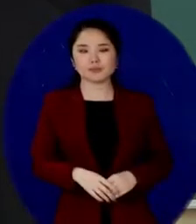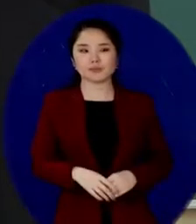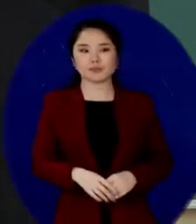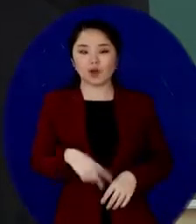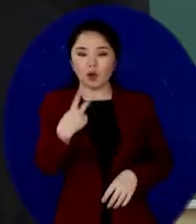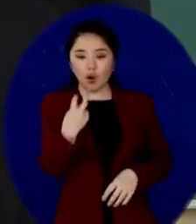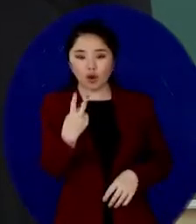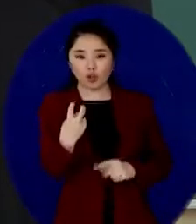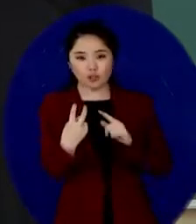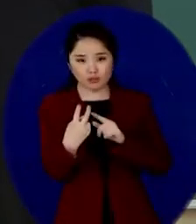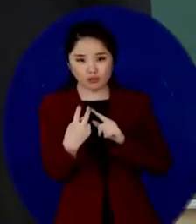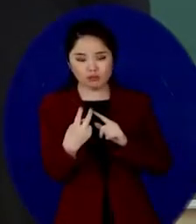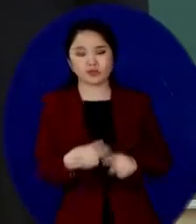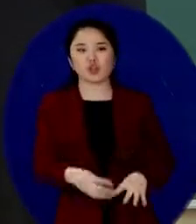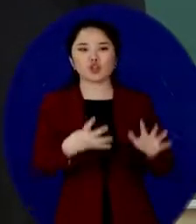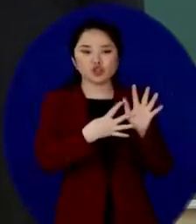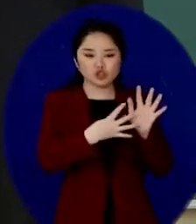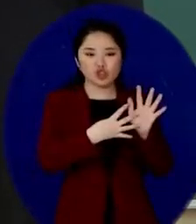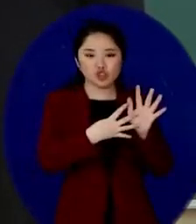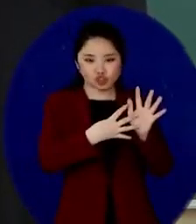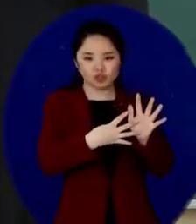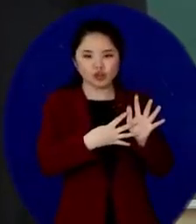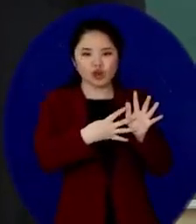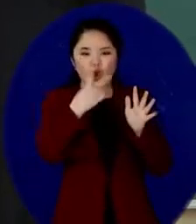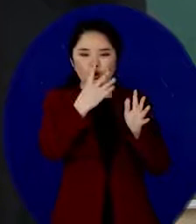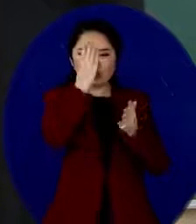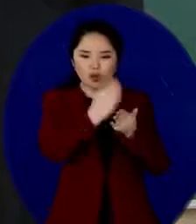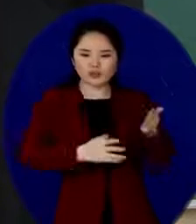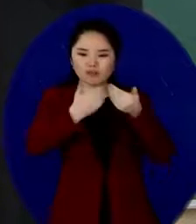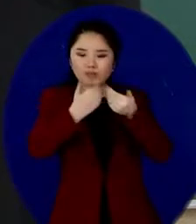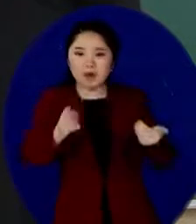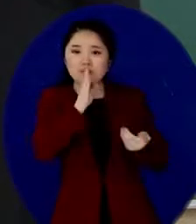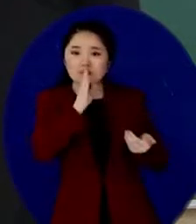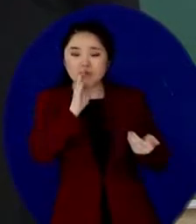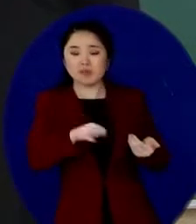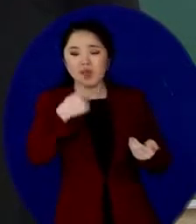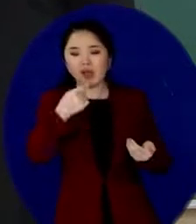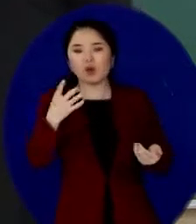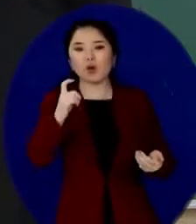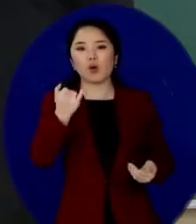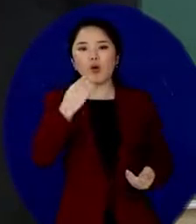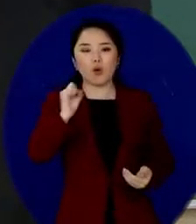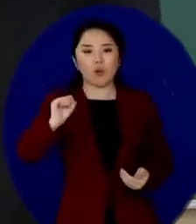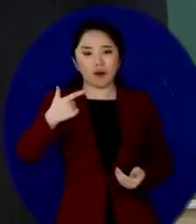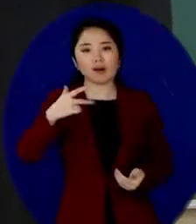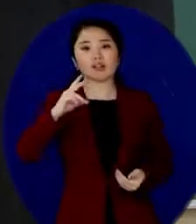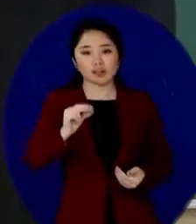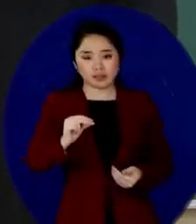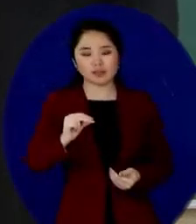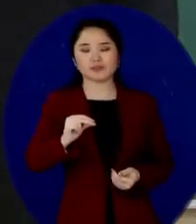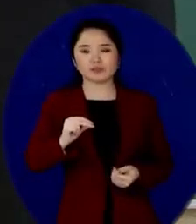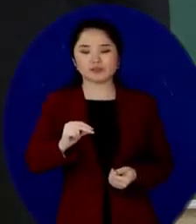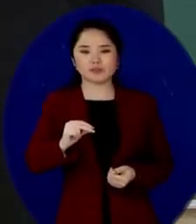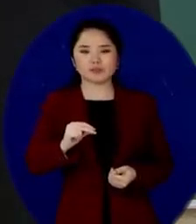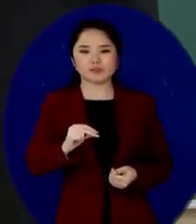За, 2 маань 9-ийг 2 хэсэгт хувааж байгаа учраас хуваагч гэж нэрлэнэ.